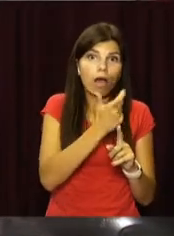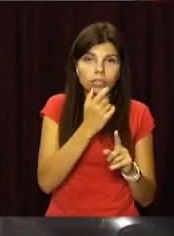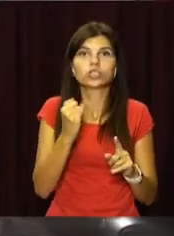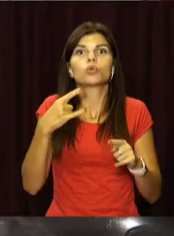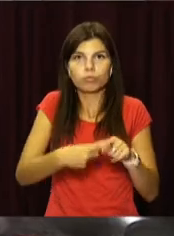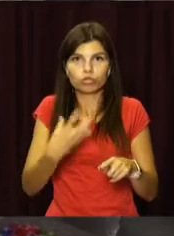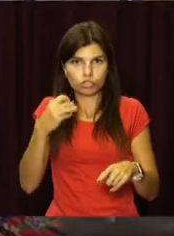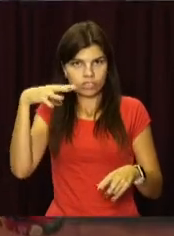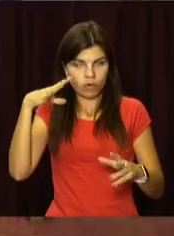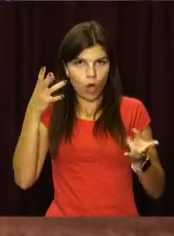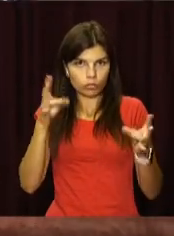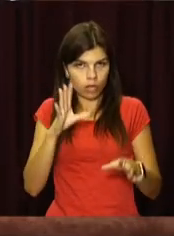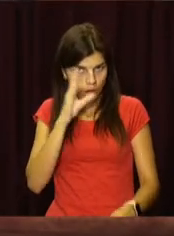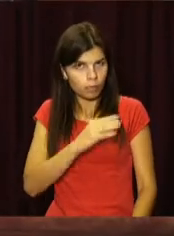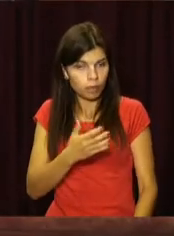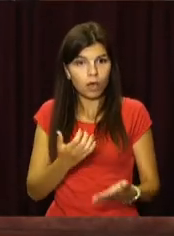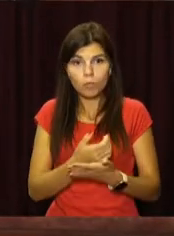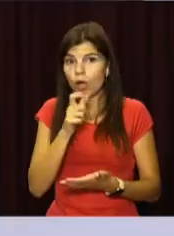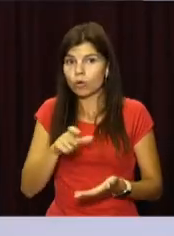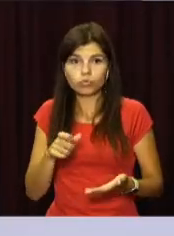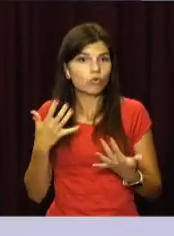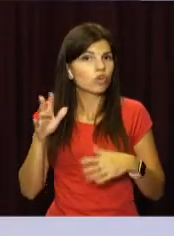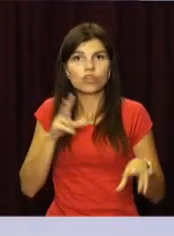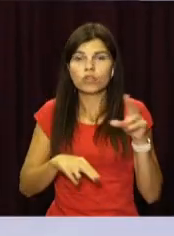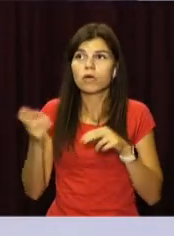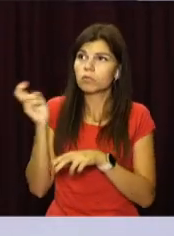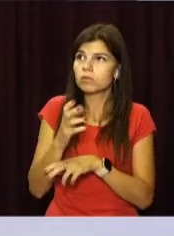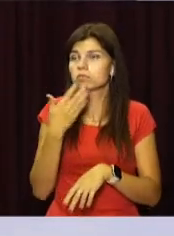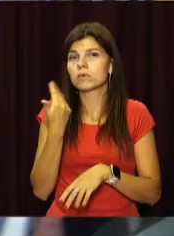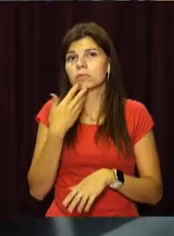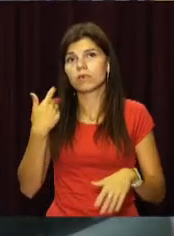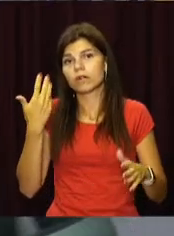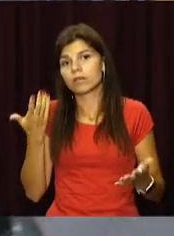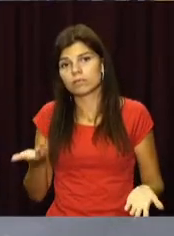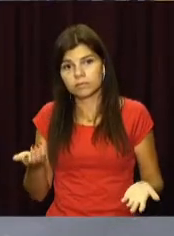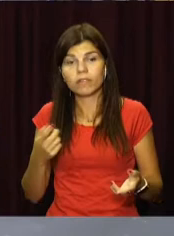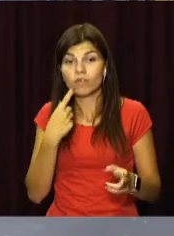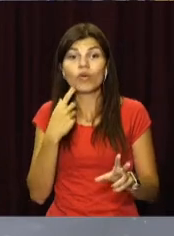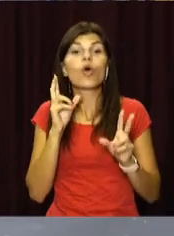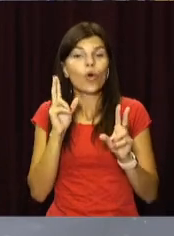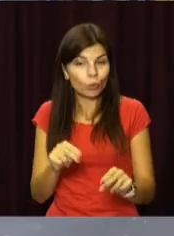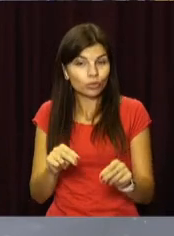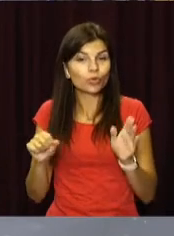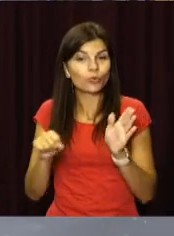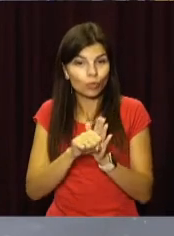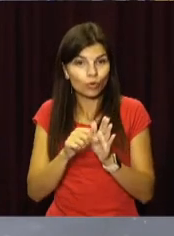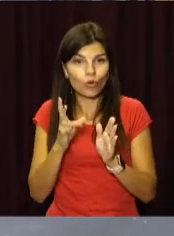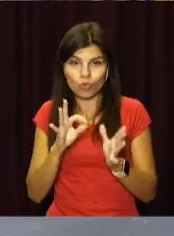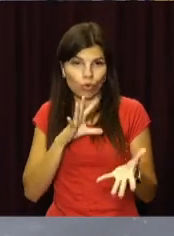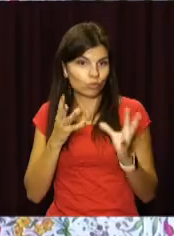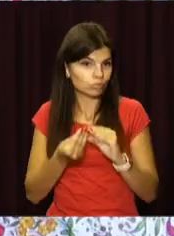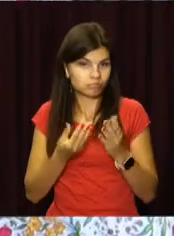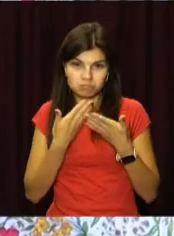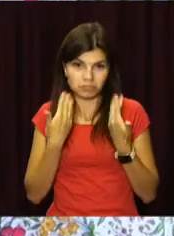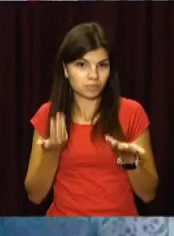На чиновників та газовиків люди вже й не сподіваються, говорить Катерина Білоус. Обіцяють підключити, але ніяких